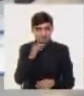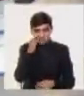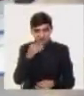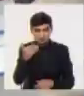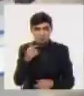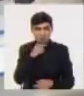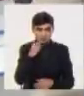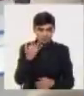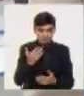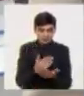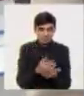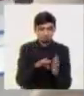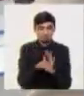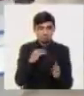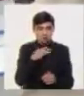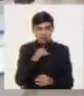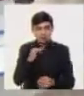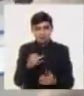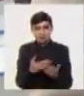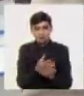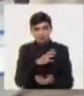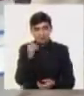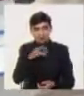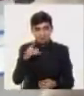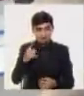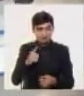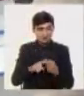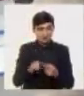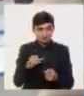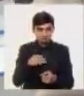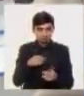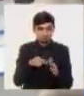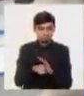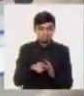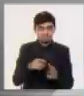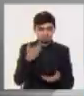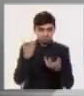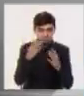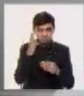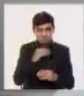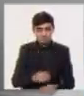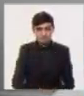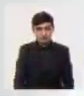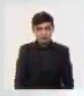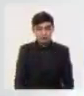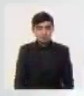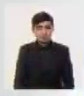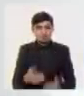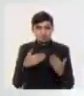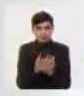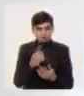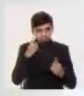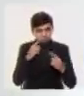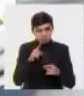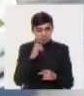российские устройства. Большинство таких новинок доступны только в Европе. Это позволяет изучать теорию на практике. Благодаря новым секциям